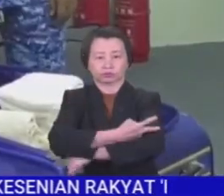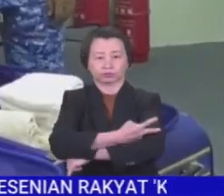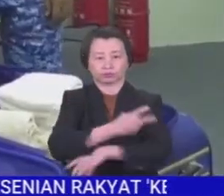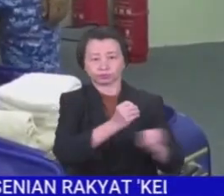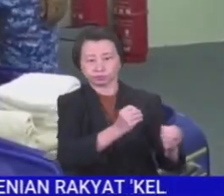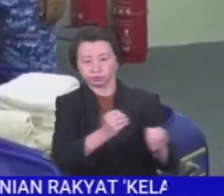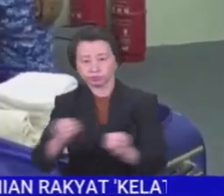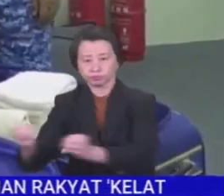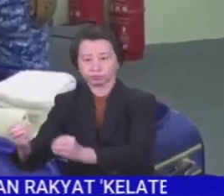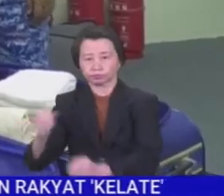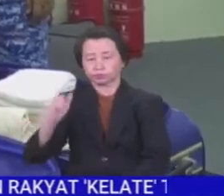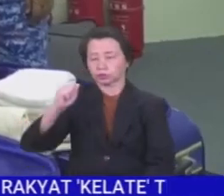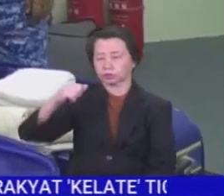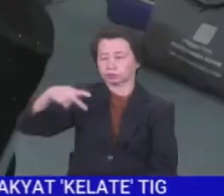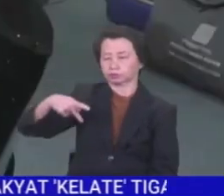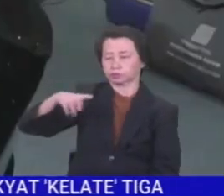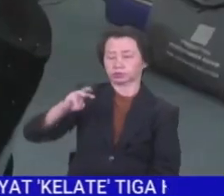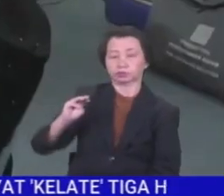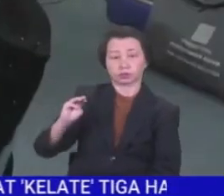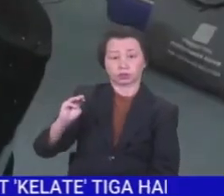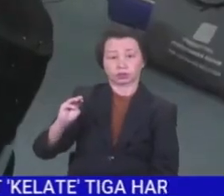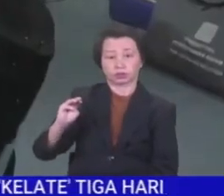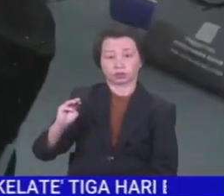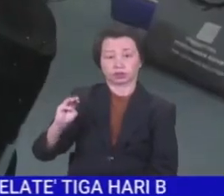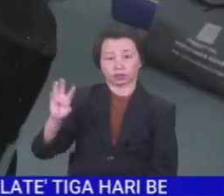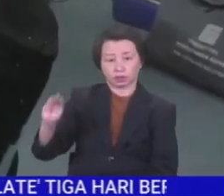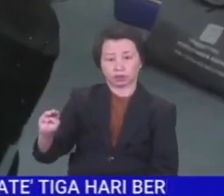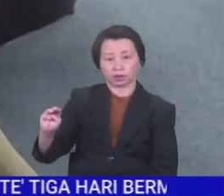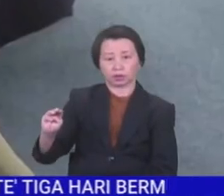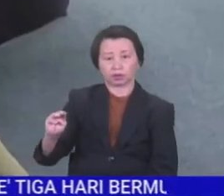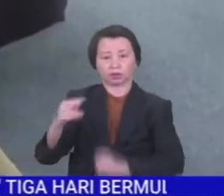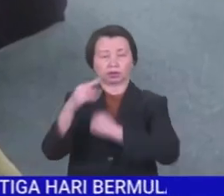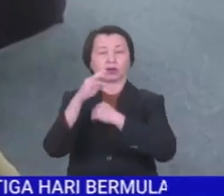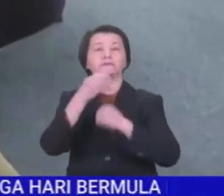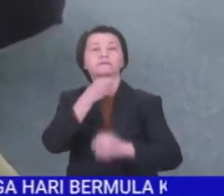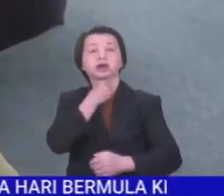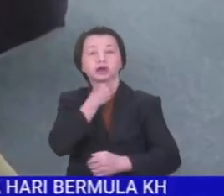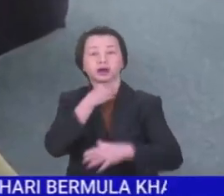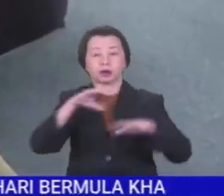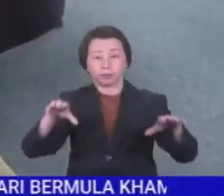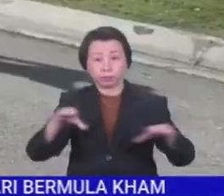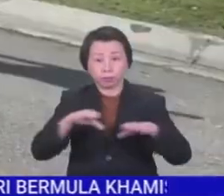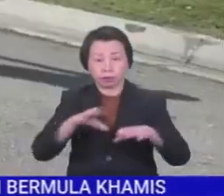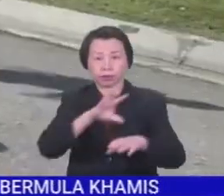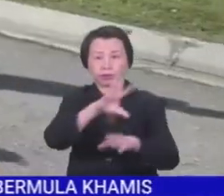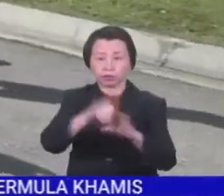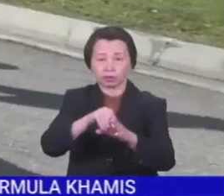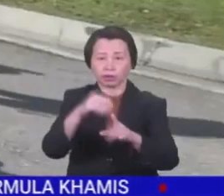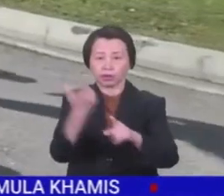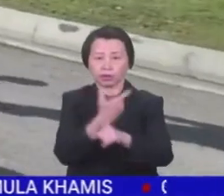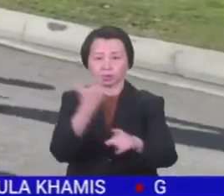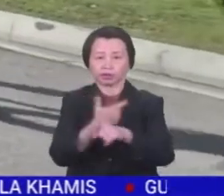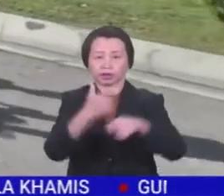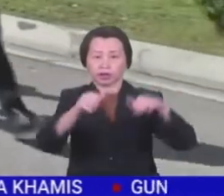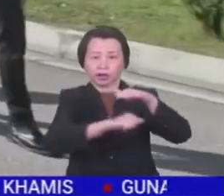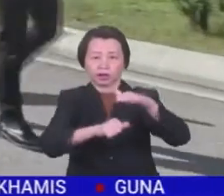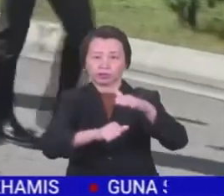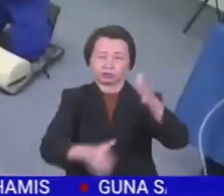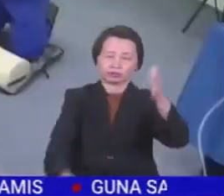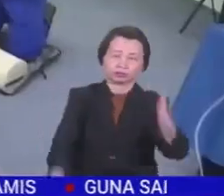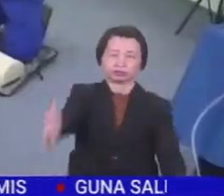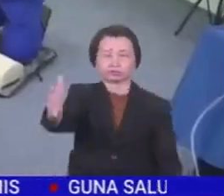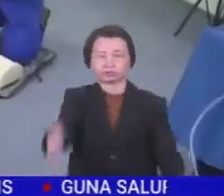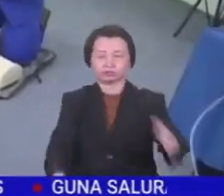anjuran Angkatan Pertahanan Awam Malaysia APMM, Negeri Perak dilaksanakan merangkumi latihan asas kawat